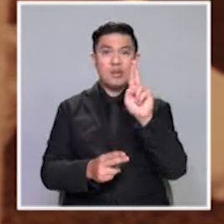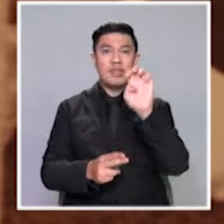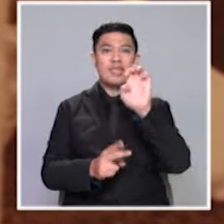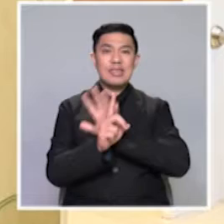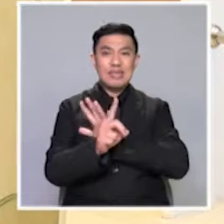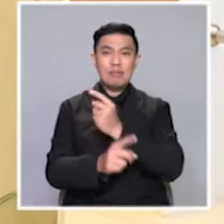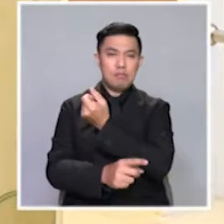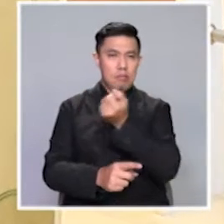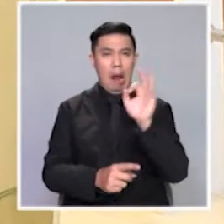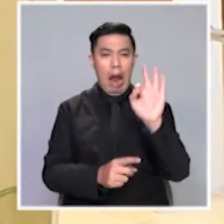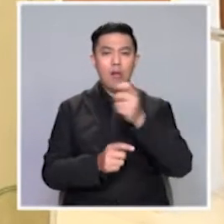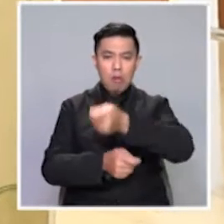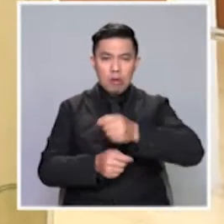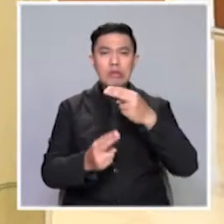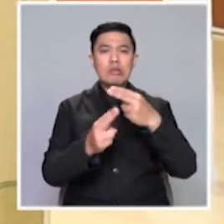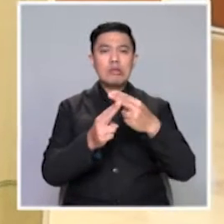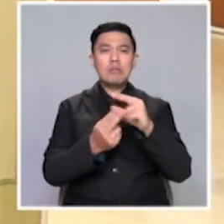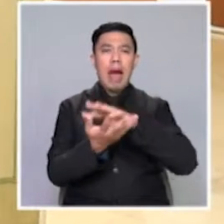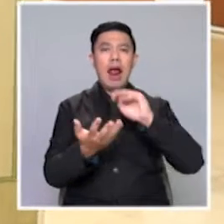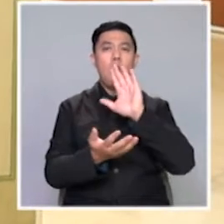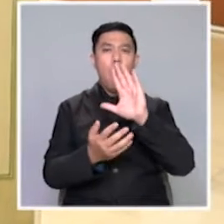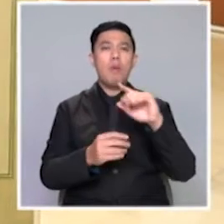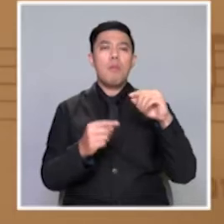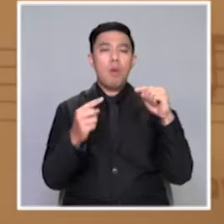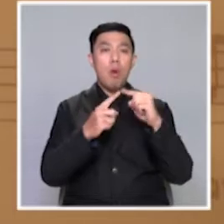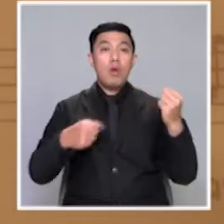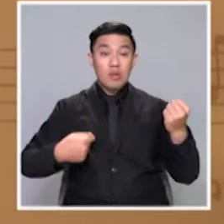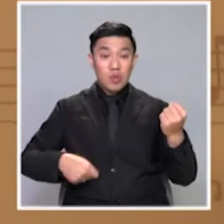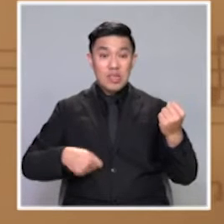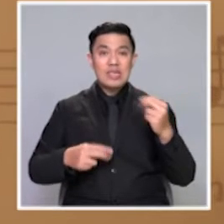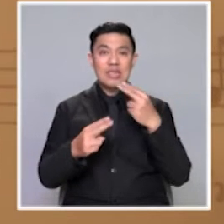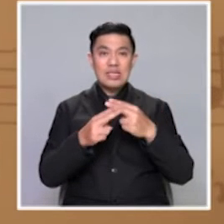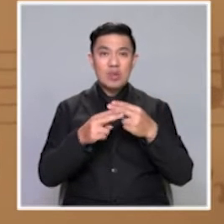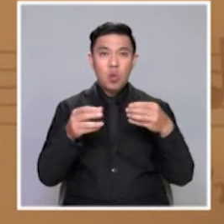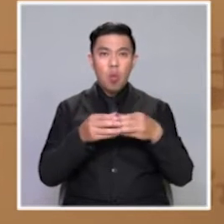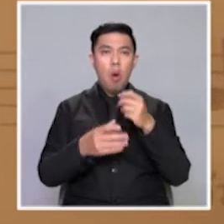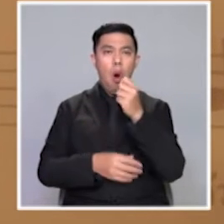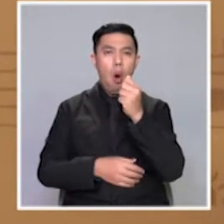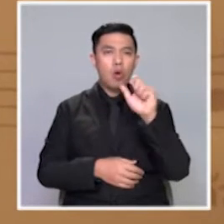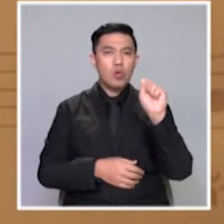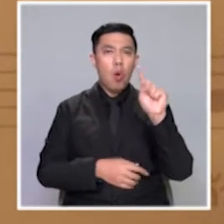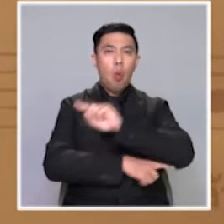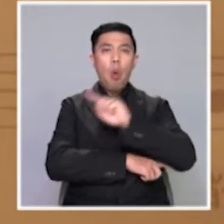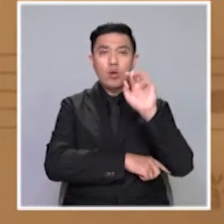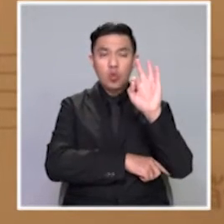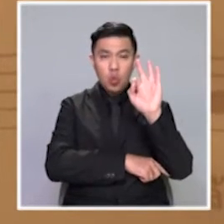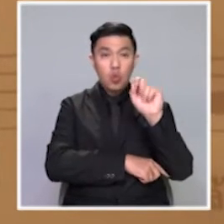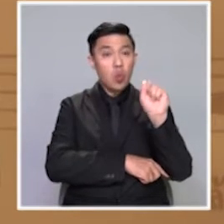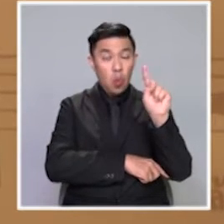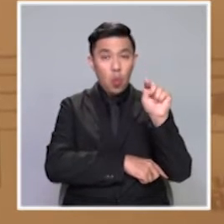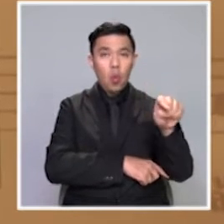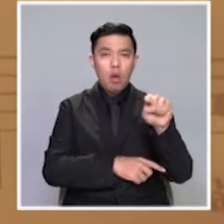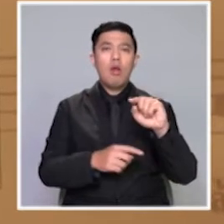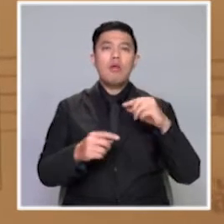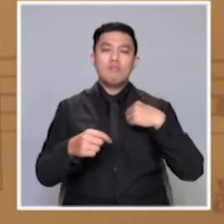ยาลัยพร้อมทรงนำวงดนตรีอส.วันศุกร์วงดนตรีส่วนพระองค์แสดงให้กับนิสิตม.เกษตรได้รับชมในงานวันนนทรีทรง